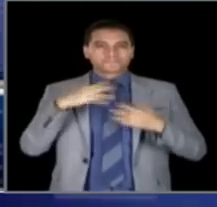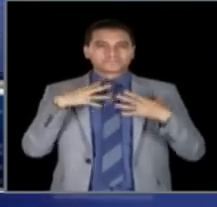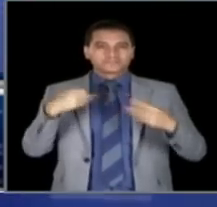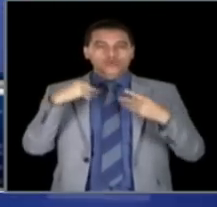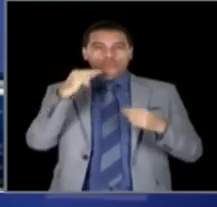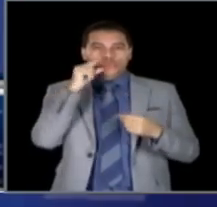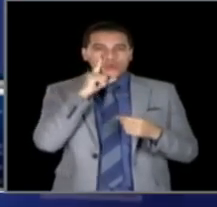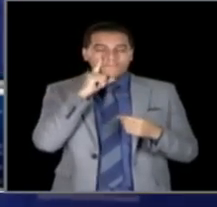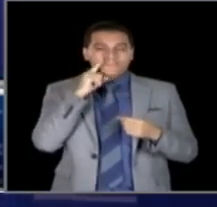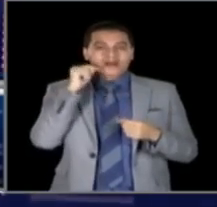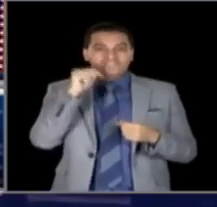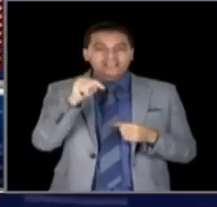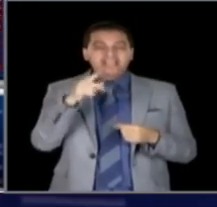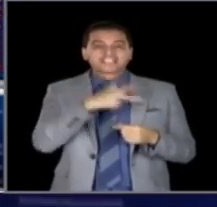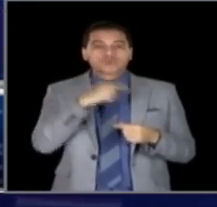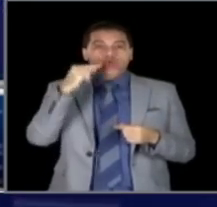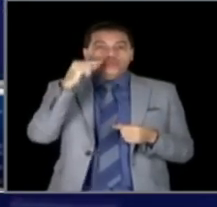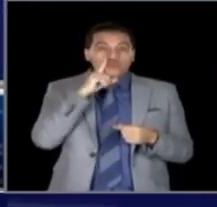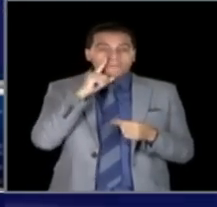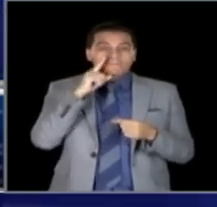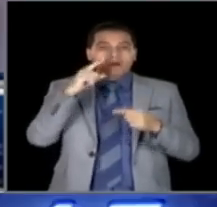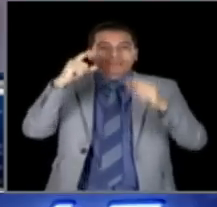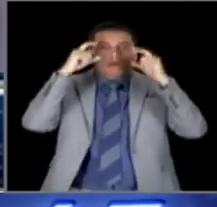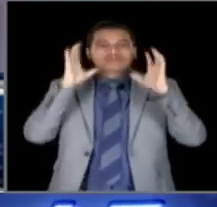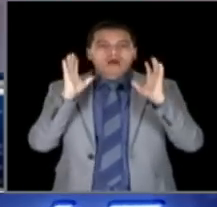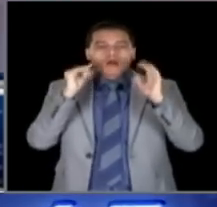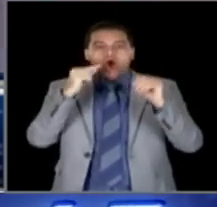ده الدب الوحيد في القارة دي،